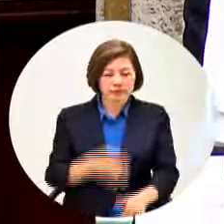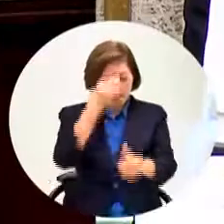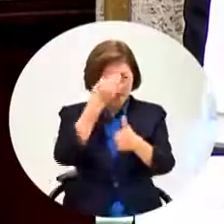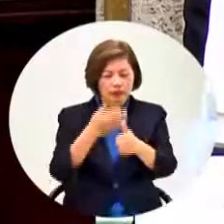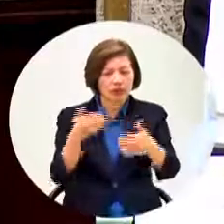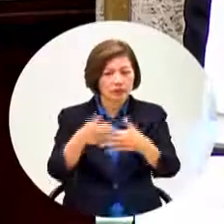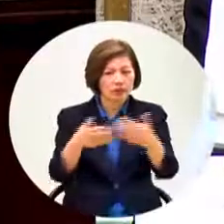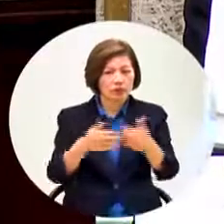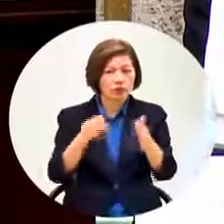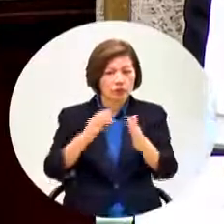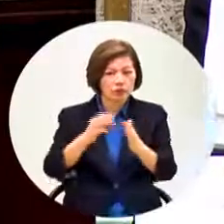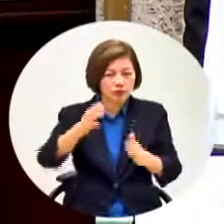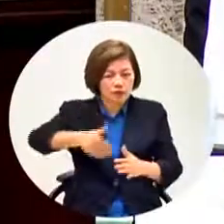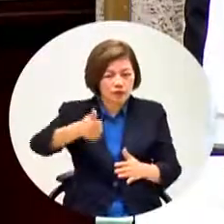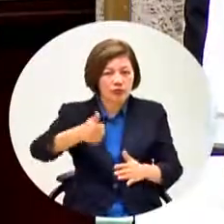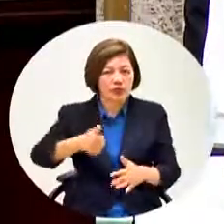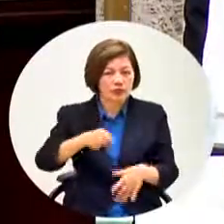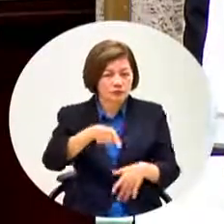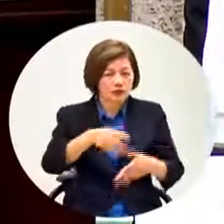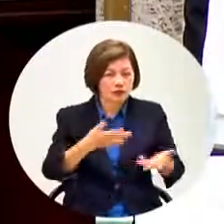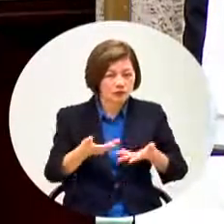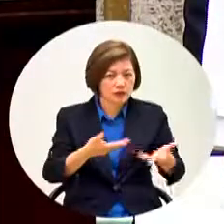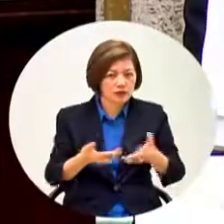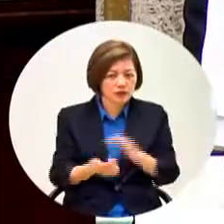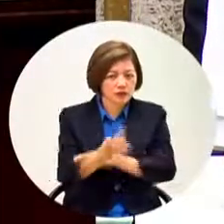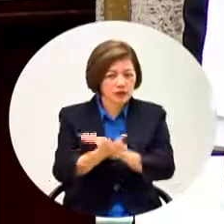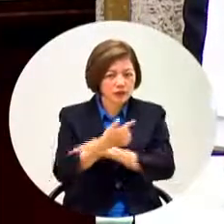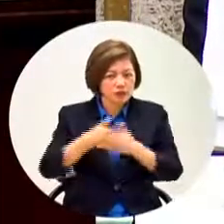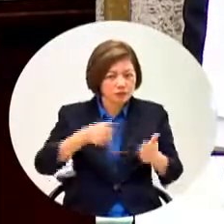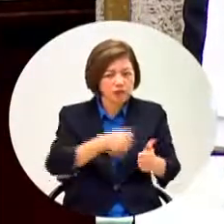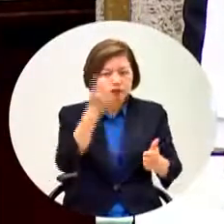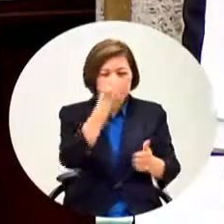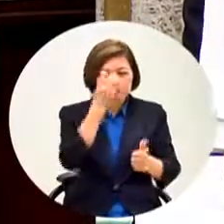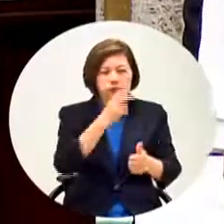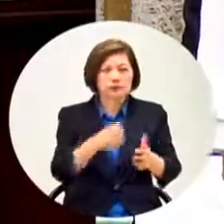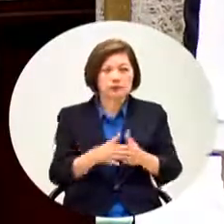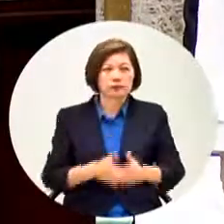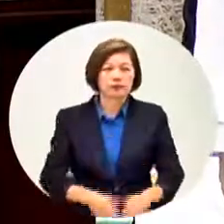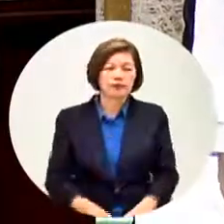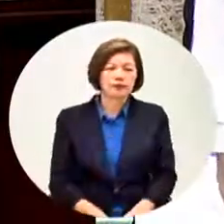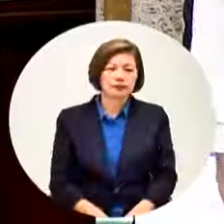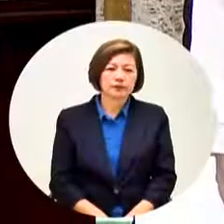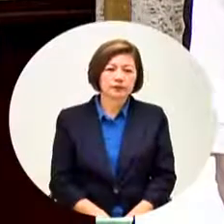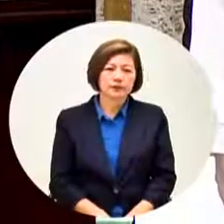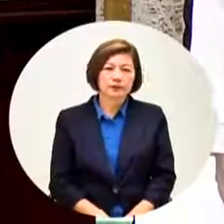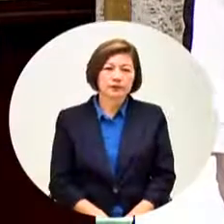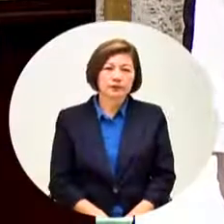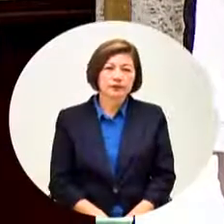这边哦要紧，有那这案要紧来追踪哦。 是。 啊，即马。